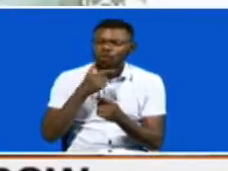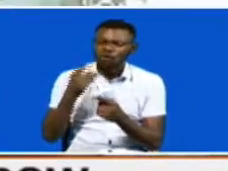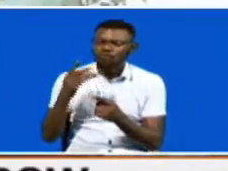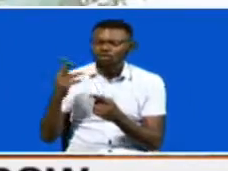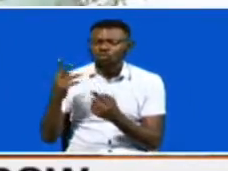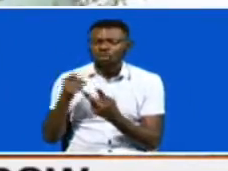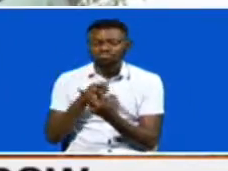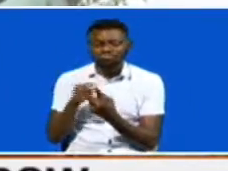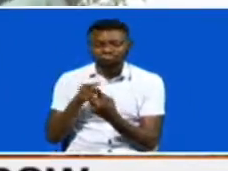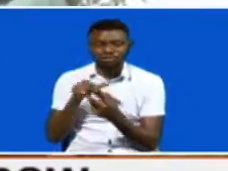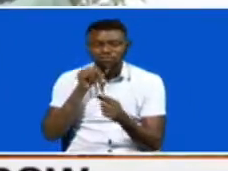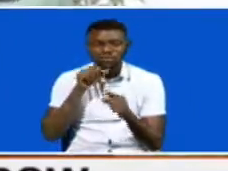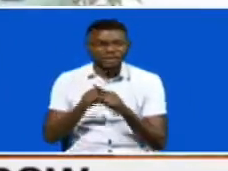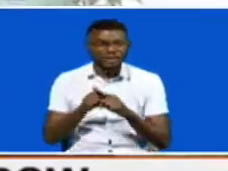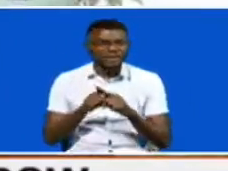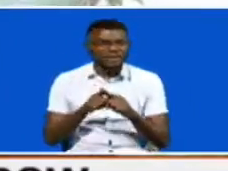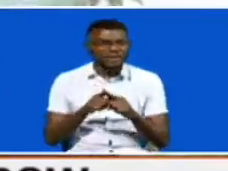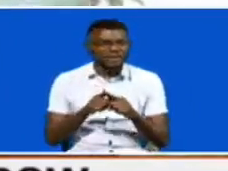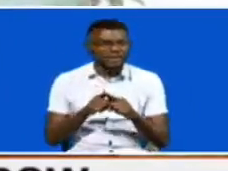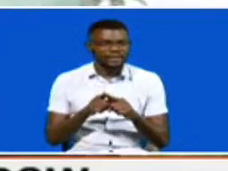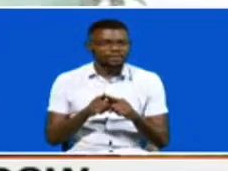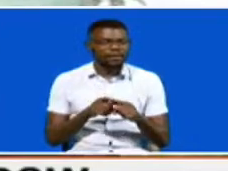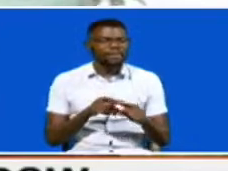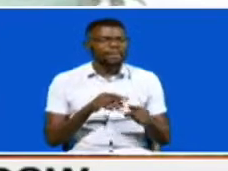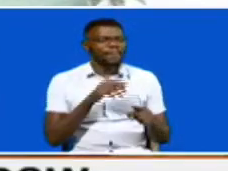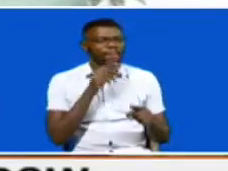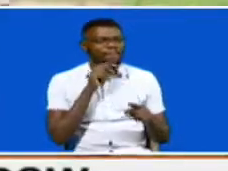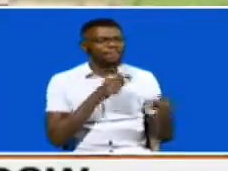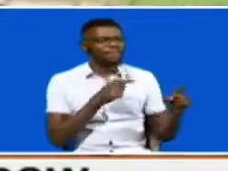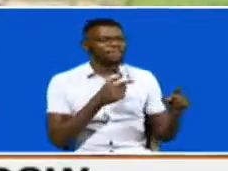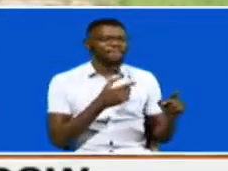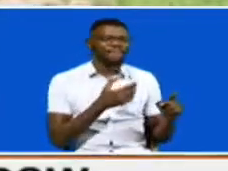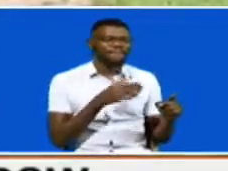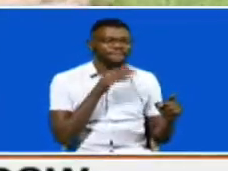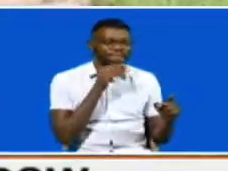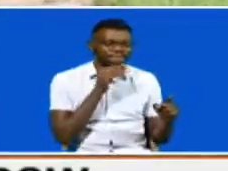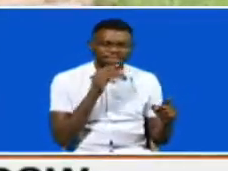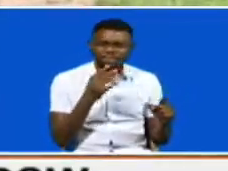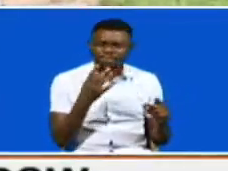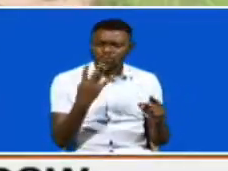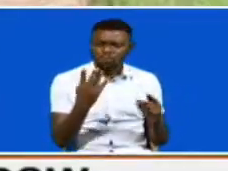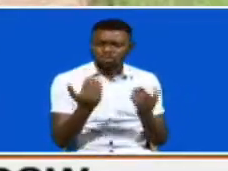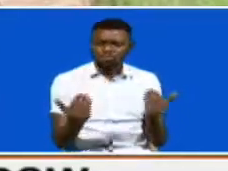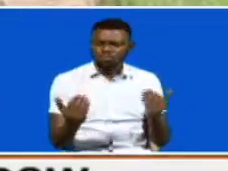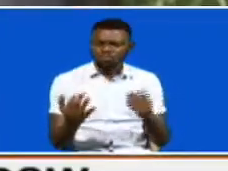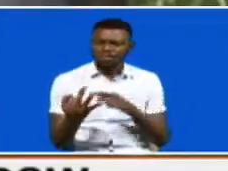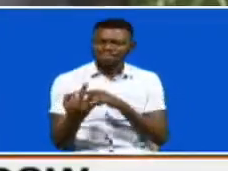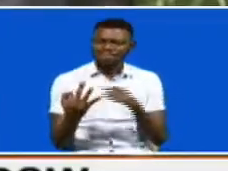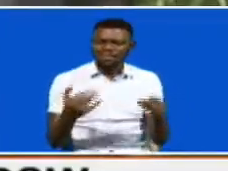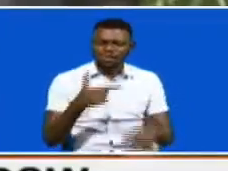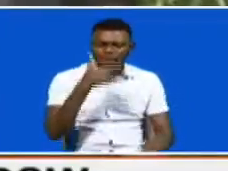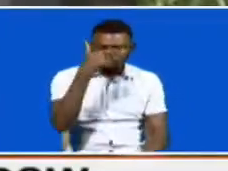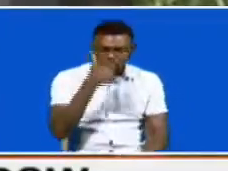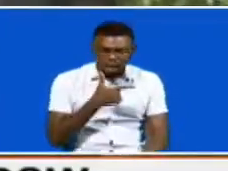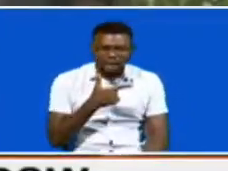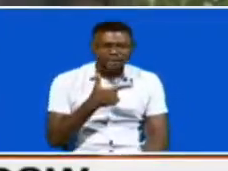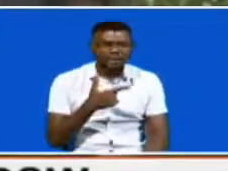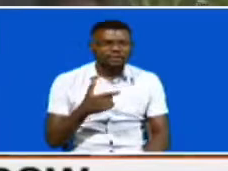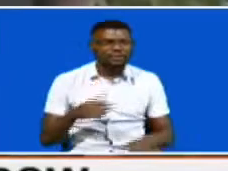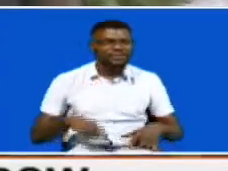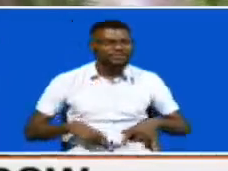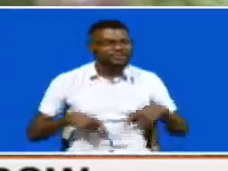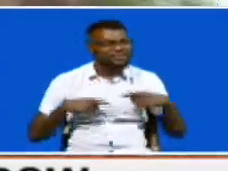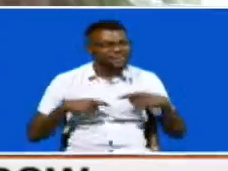same. Pascal, a father of four, three of whom are blind, says it is a total disruption of their